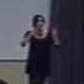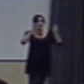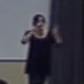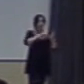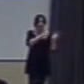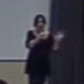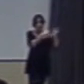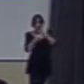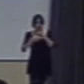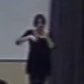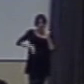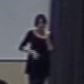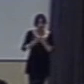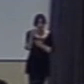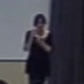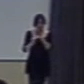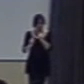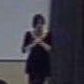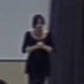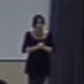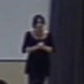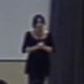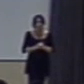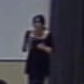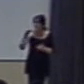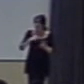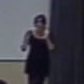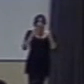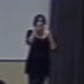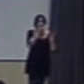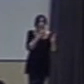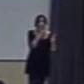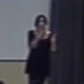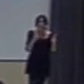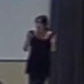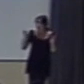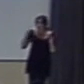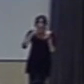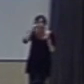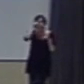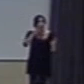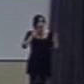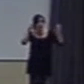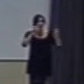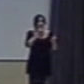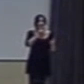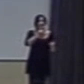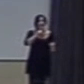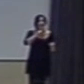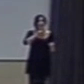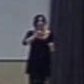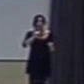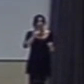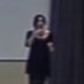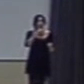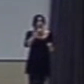la professió. El seu DNI del segle XXI és @SilviaCobo, el seu nom al Twitter, aquí